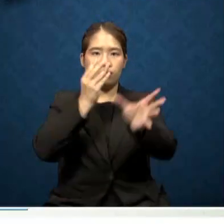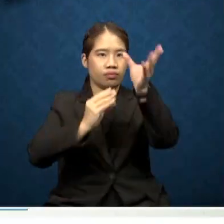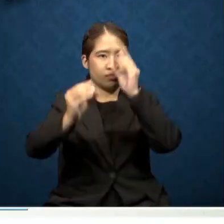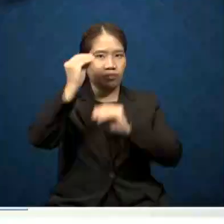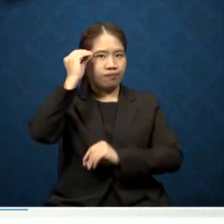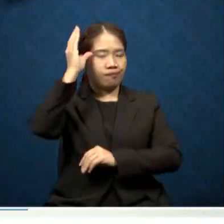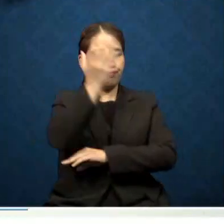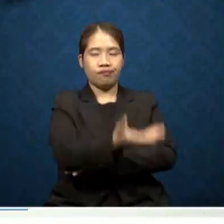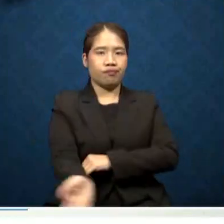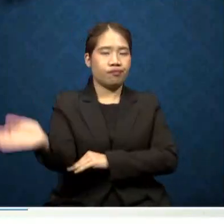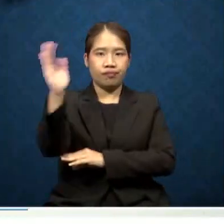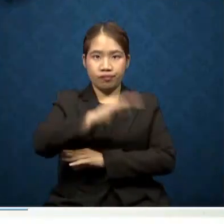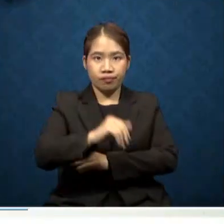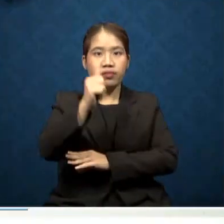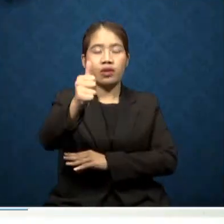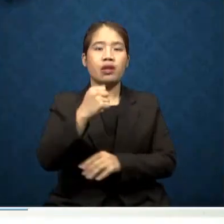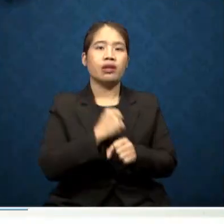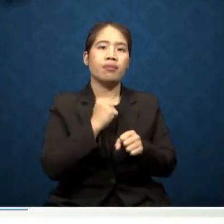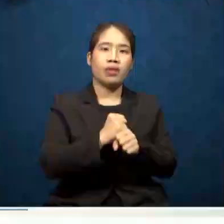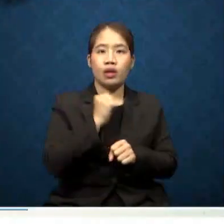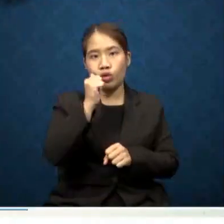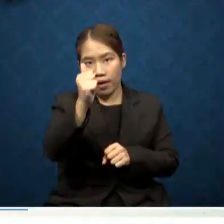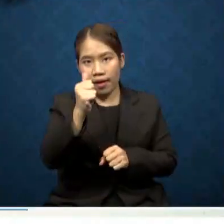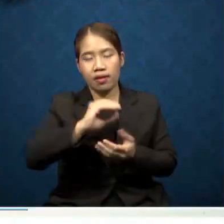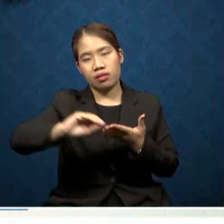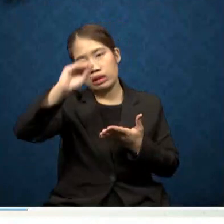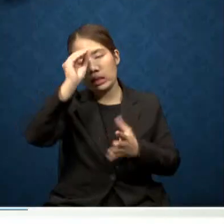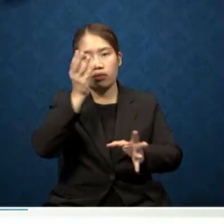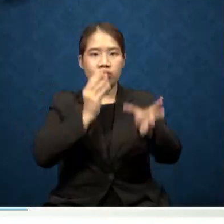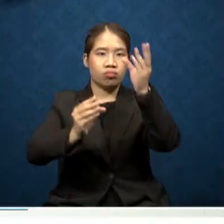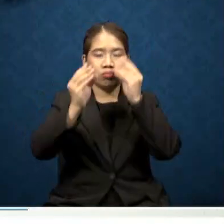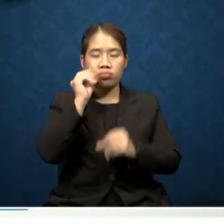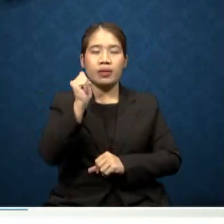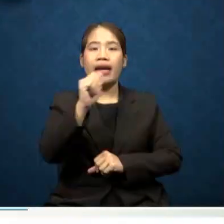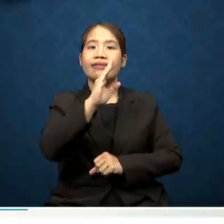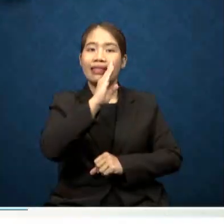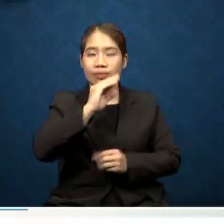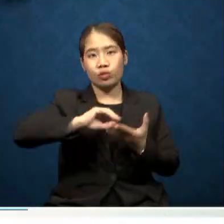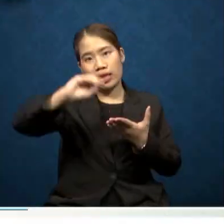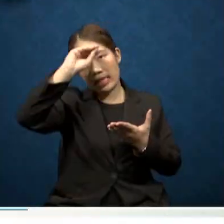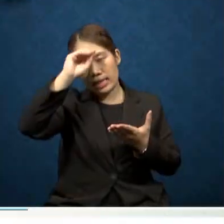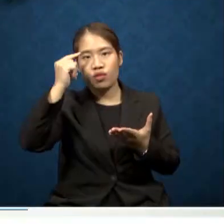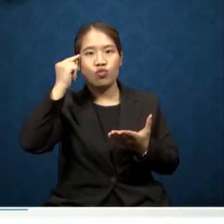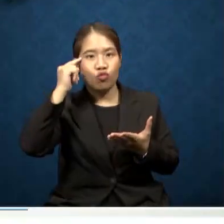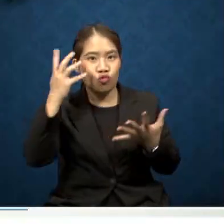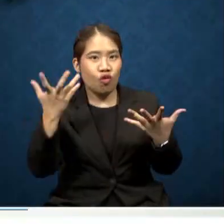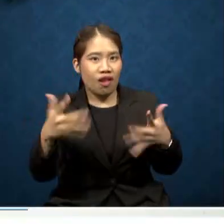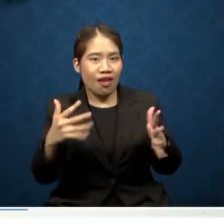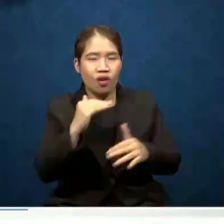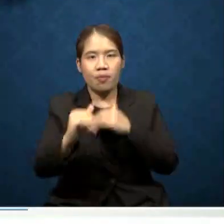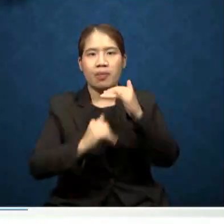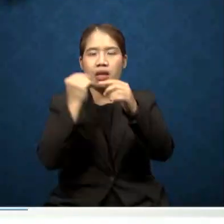อ่าทำงานได้สามารถเรียนรู้ได้เมื่อเรียนรู้แล้วสามารถจะพัฒนาความรู้เหล่า